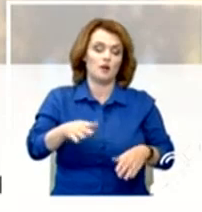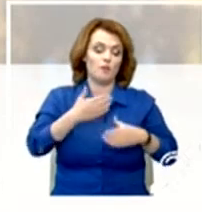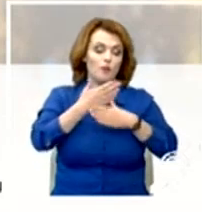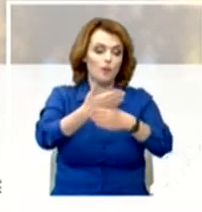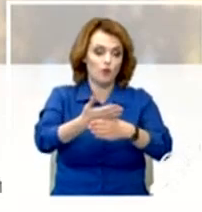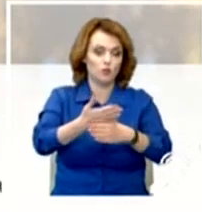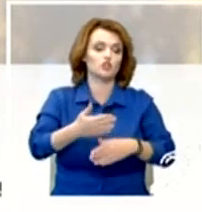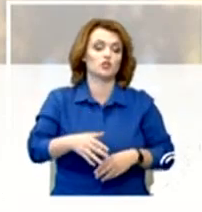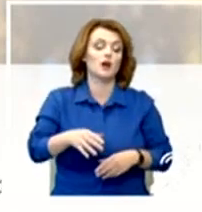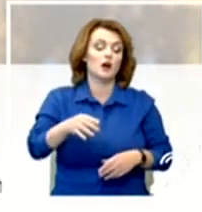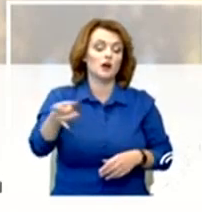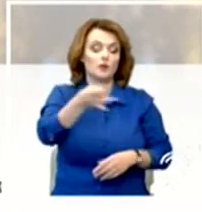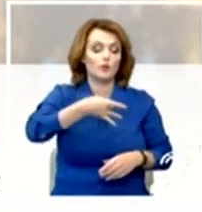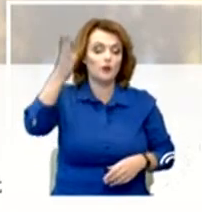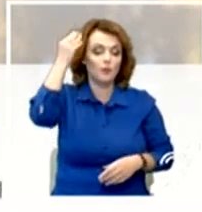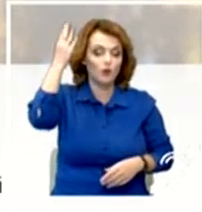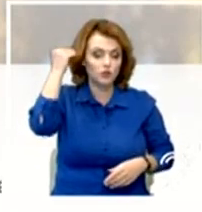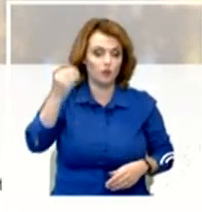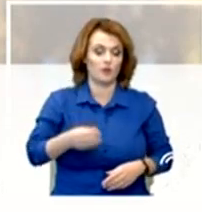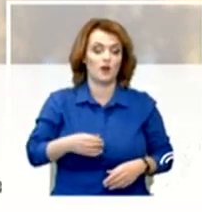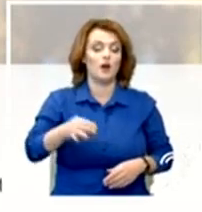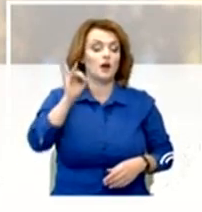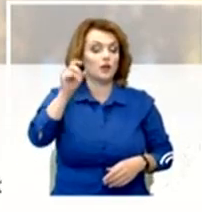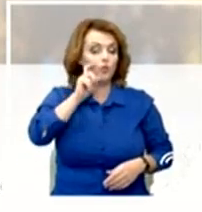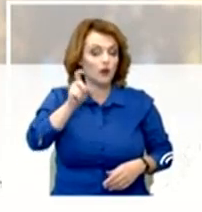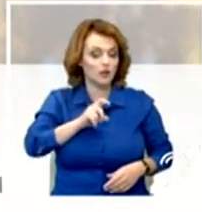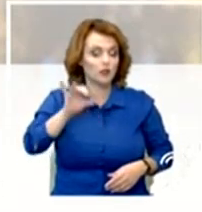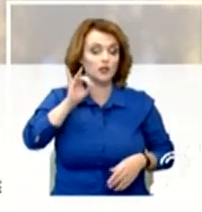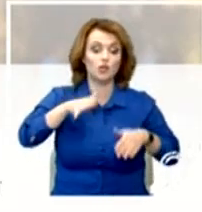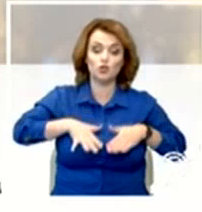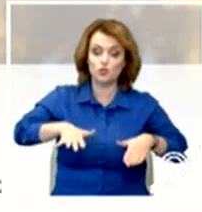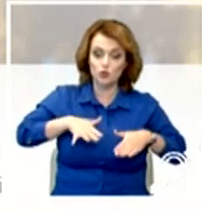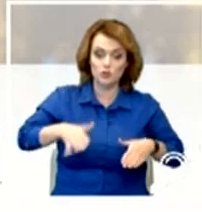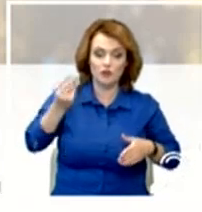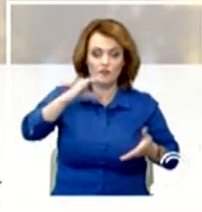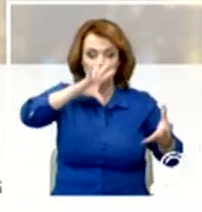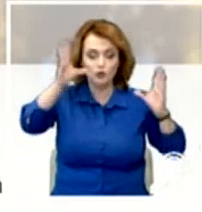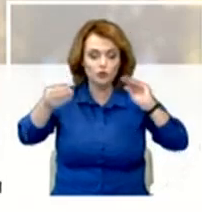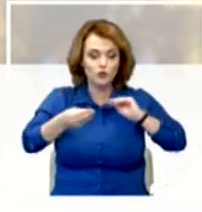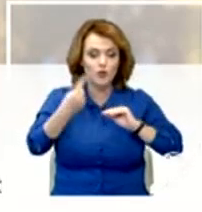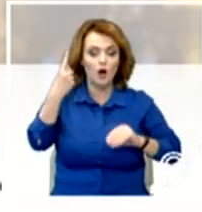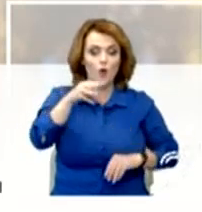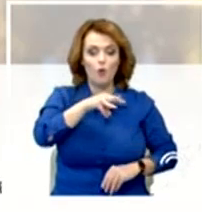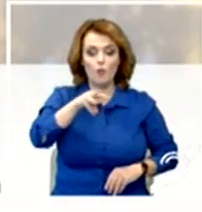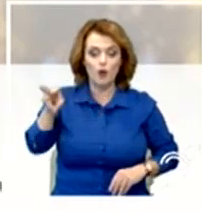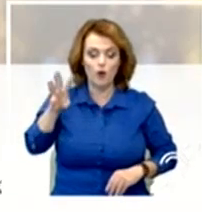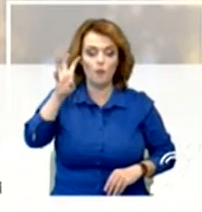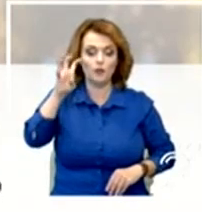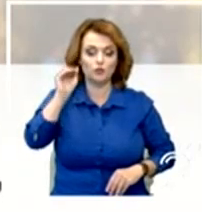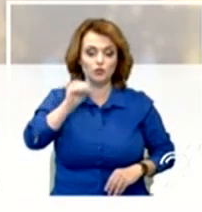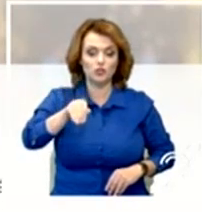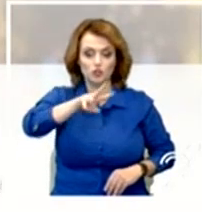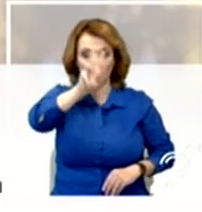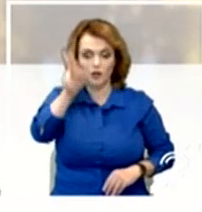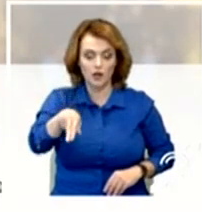de apărare ale Ucrainei, Republicii Moldova, Georgiei și Regatului Hașemit al Iordaniei, în valoare totală de până la